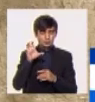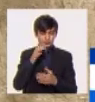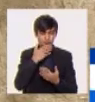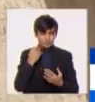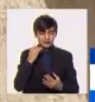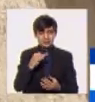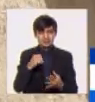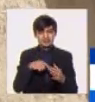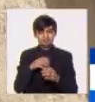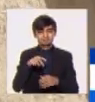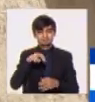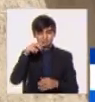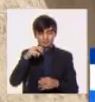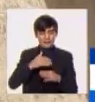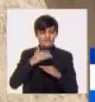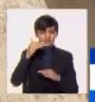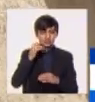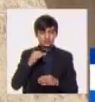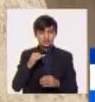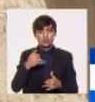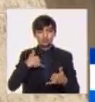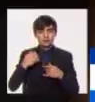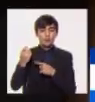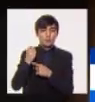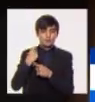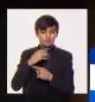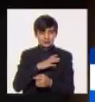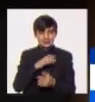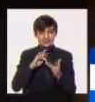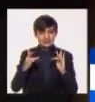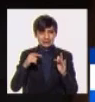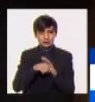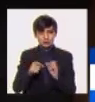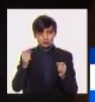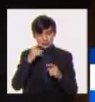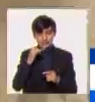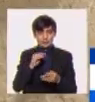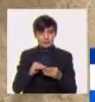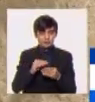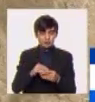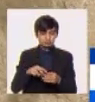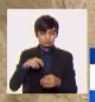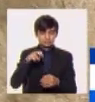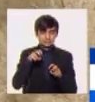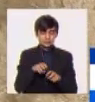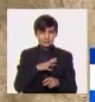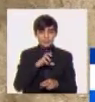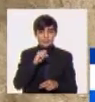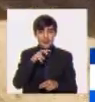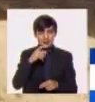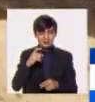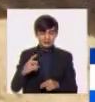Сол үшін сатының көмегімен жоғары көтеріліп, мұғалім берген тапсырмаларды интернет арқылы қайта жөнелтеді. Сатының басында отырған балғынның